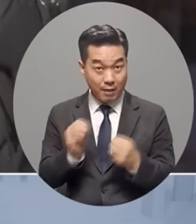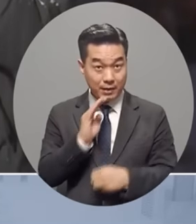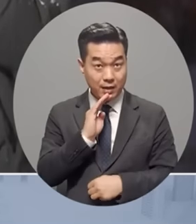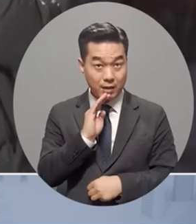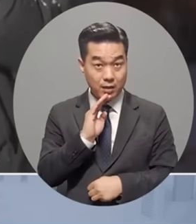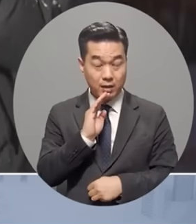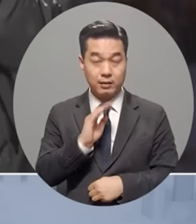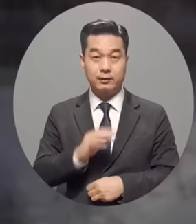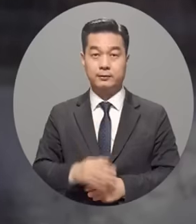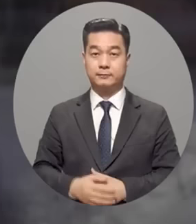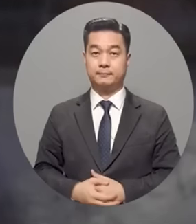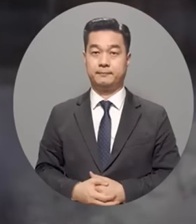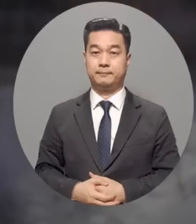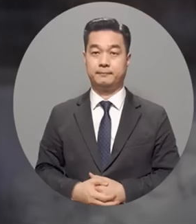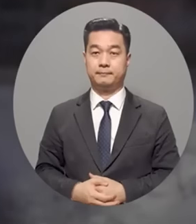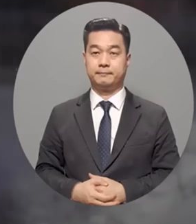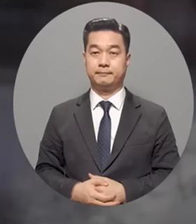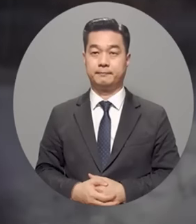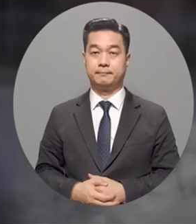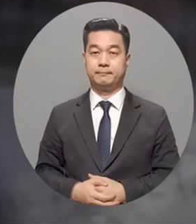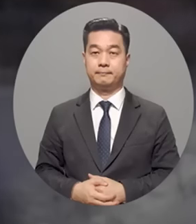있나요?